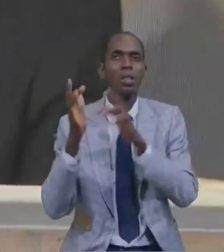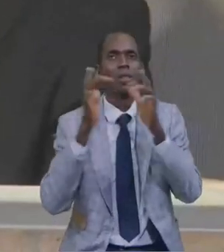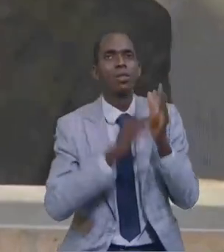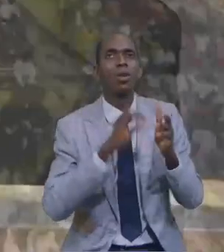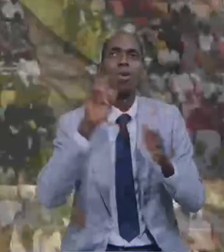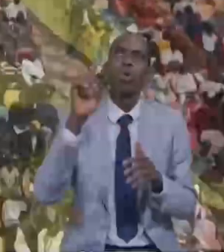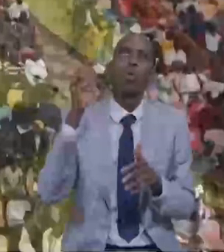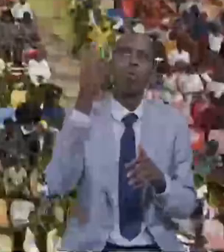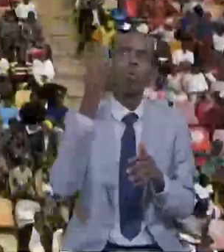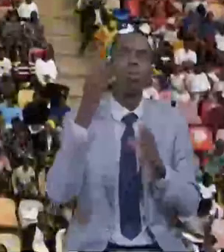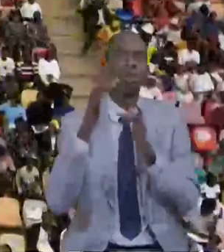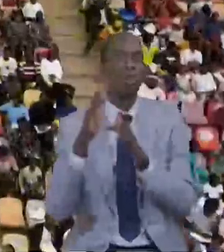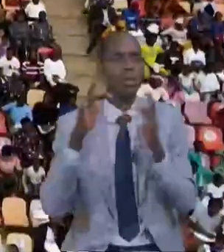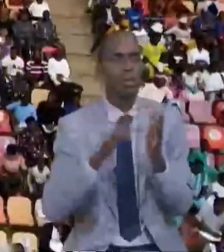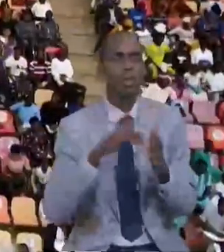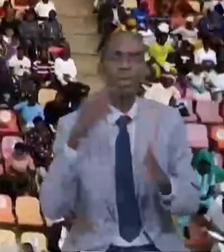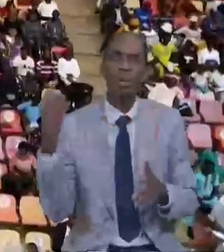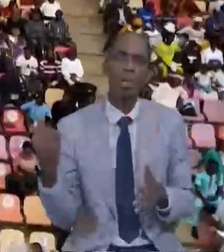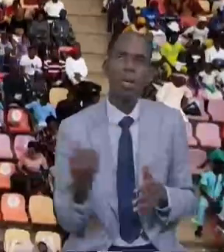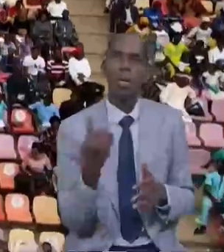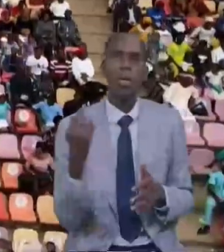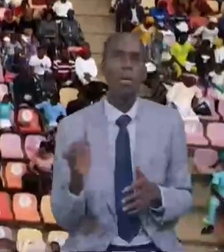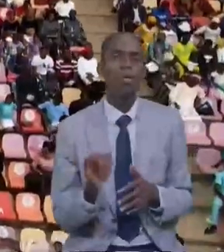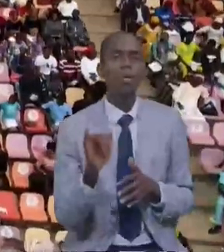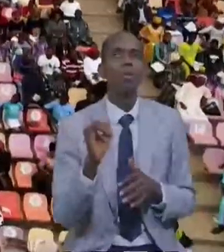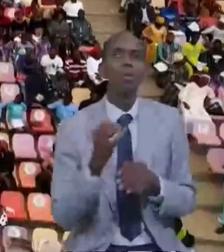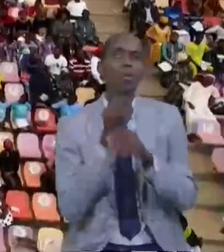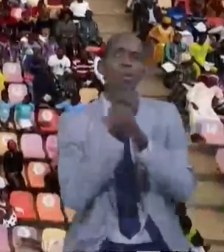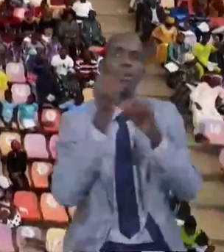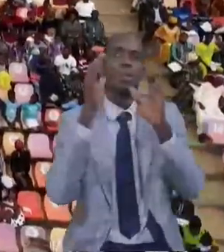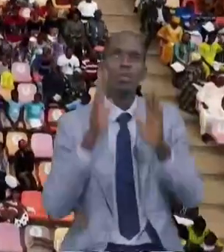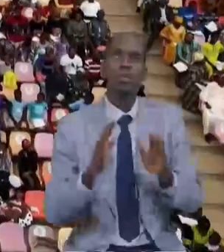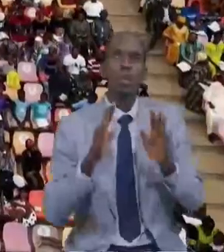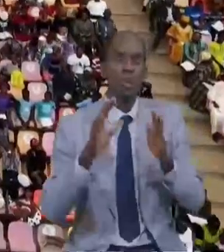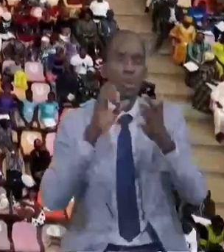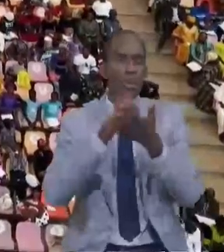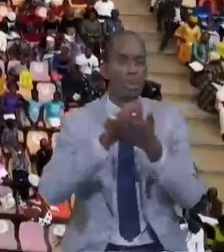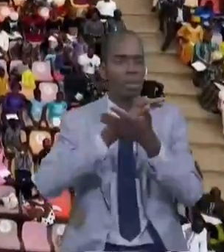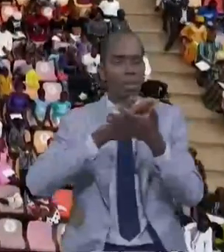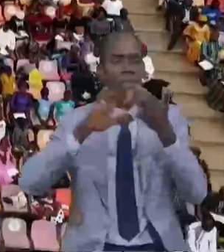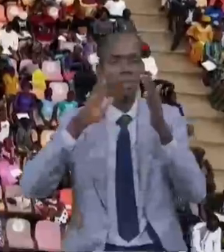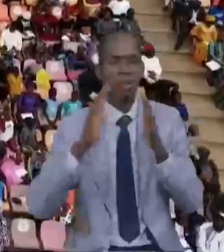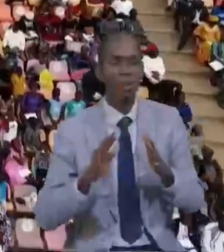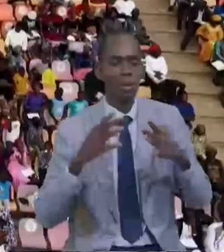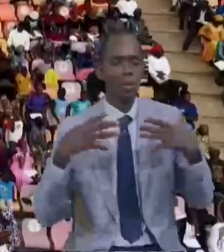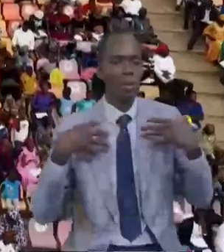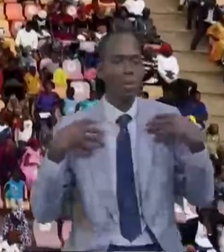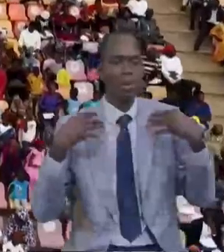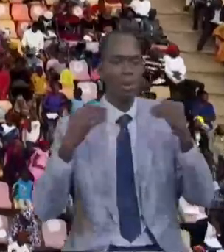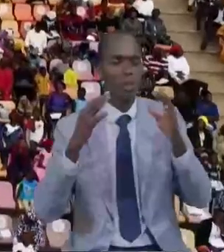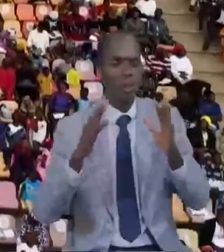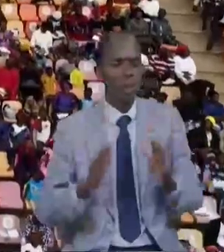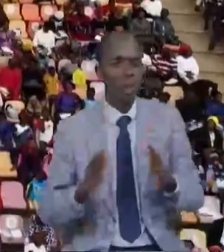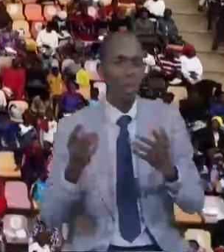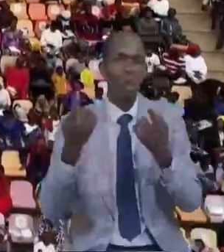sanctifie, guérisseur, le roi qui vient. Je prie que cette sanctification soit réelle dans chaque